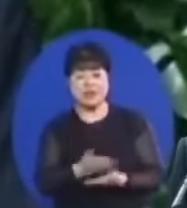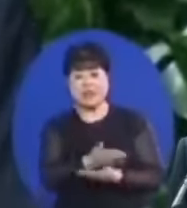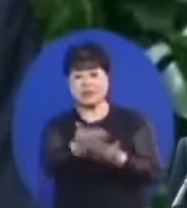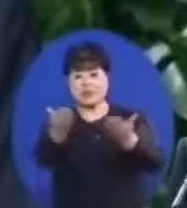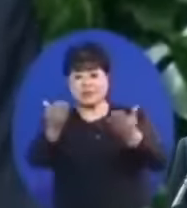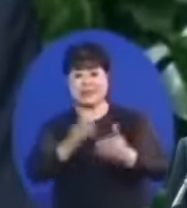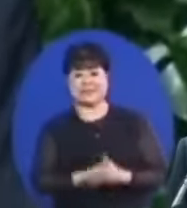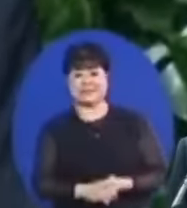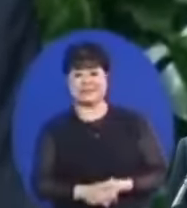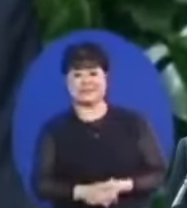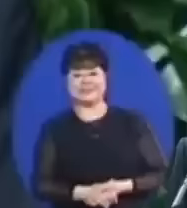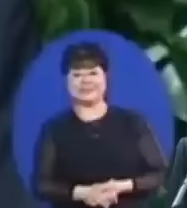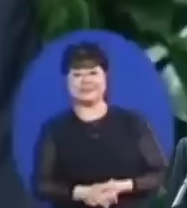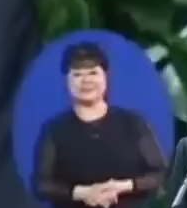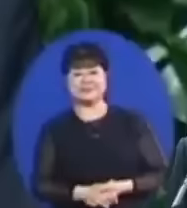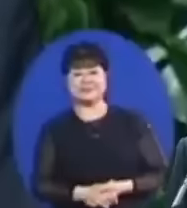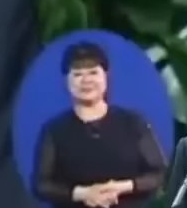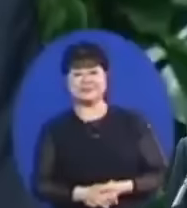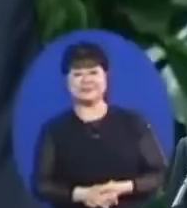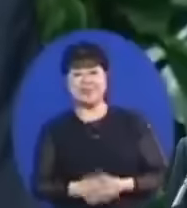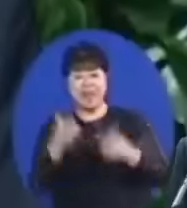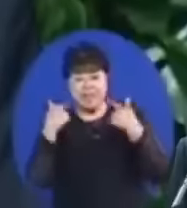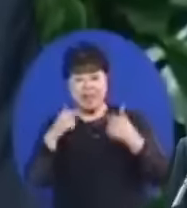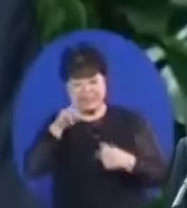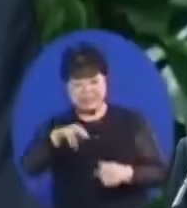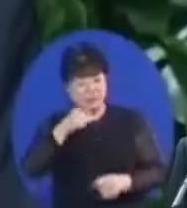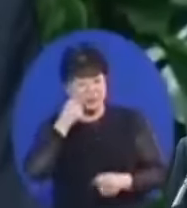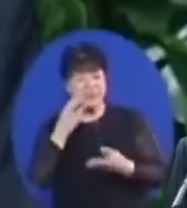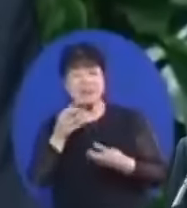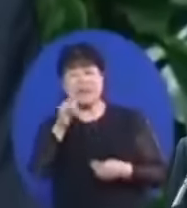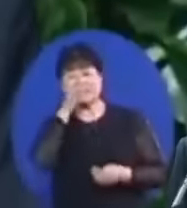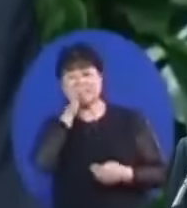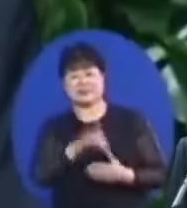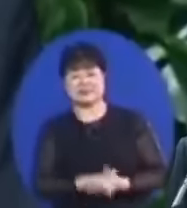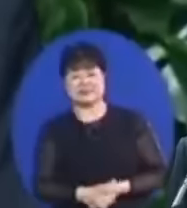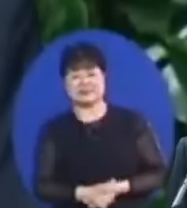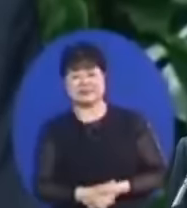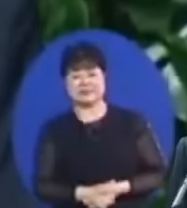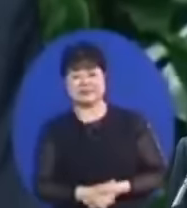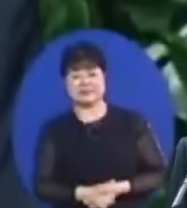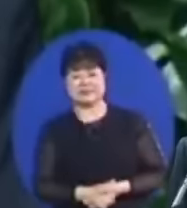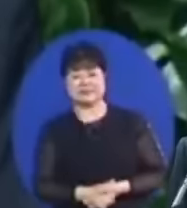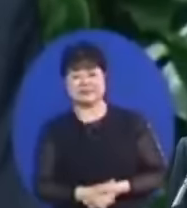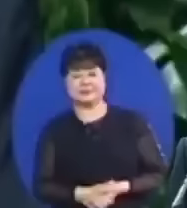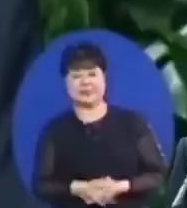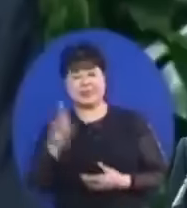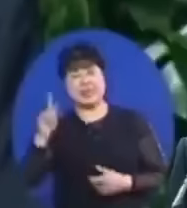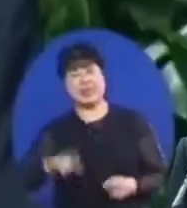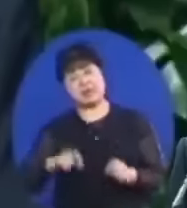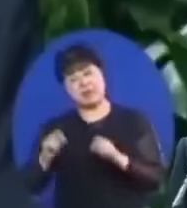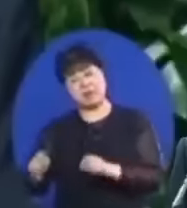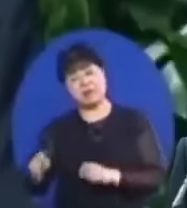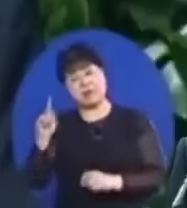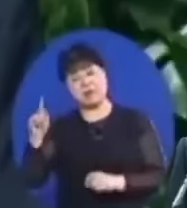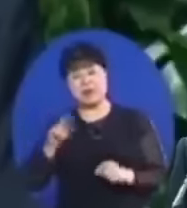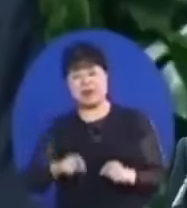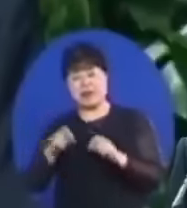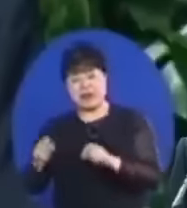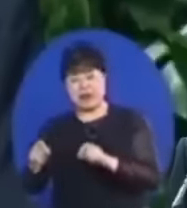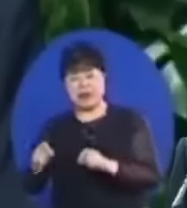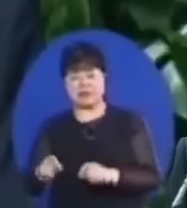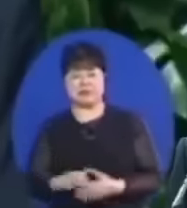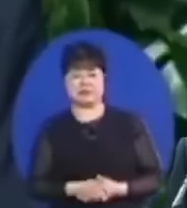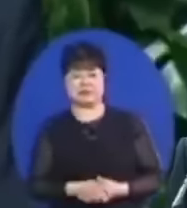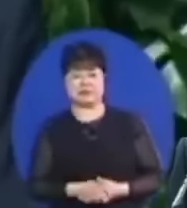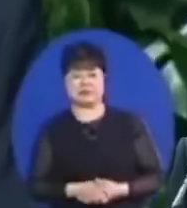나눠드리지 않습니까? 그것도 매일 못 읽는 사람이 굉장히 많아요. 매일로 미루고 모래를 미루다가 그 다음